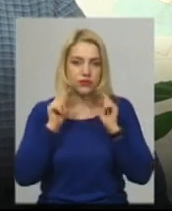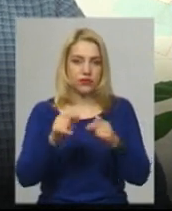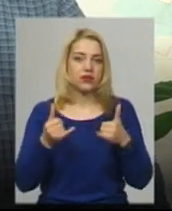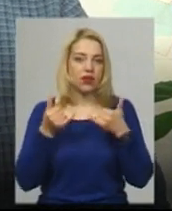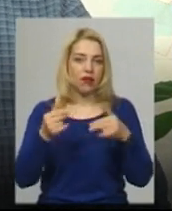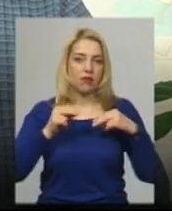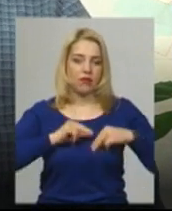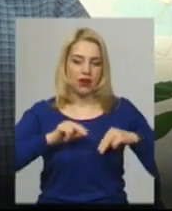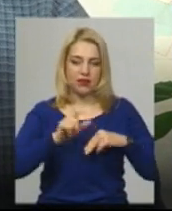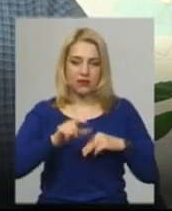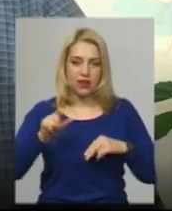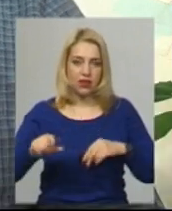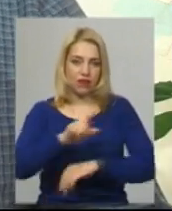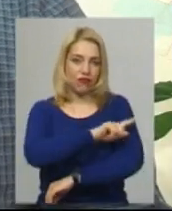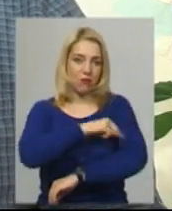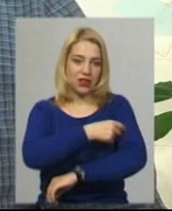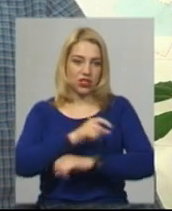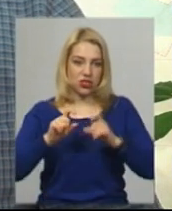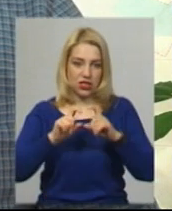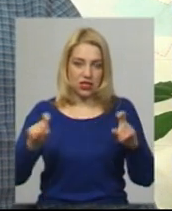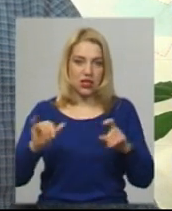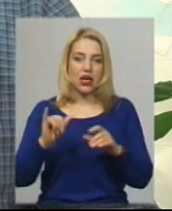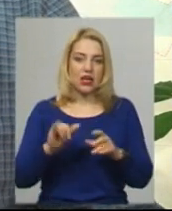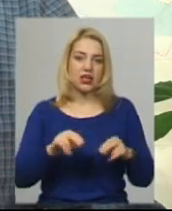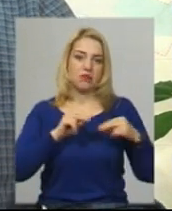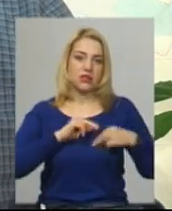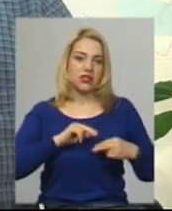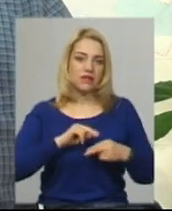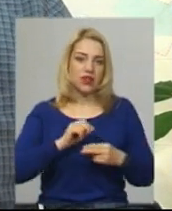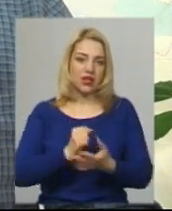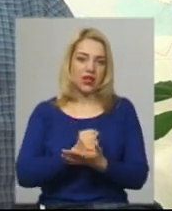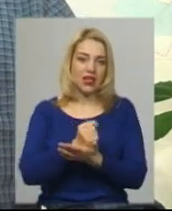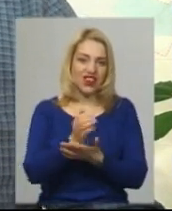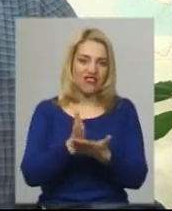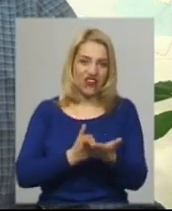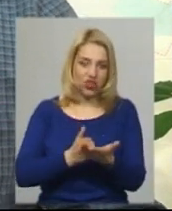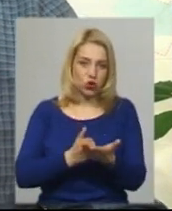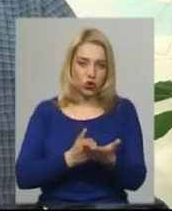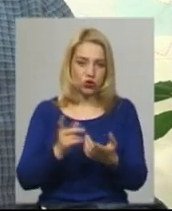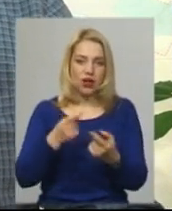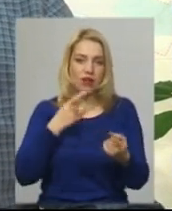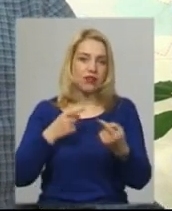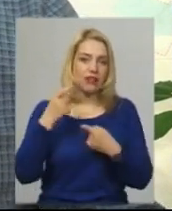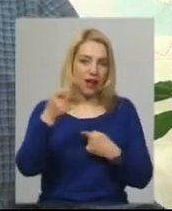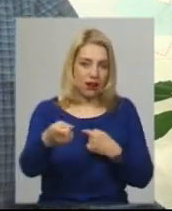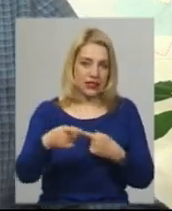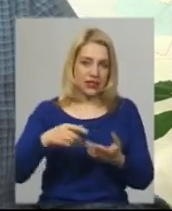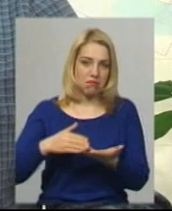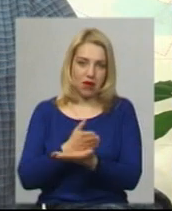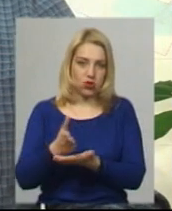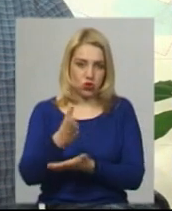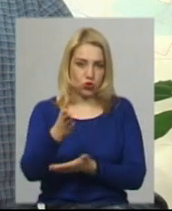закладів, і додатково, знову ж, працівники критичної інфраструктури. Знову ж, і дані маршрути вони забезпечують віддалені